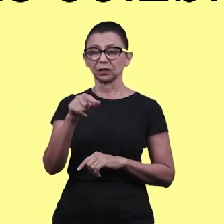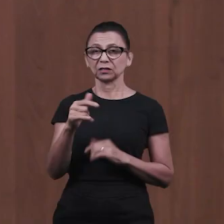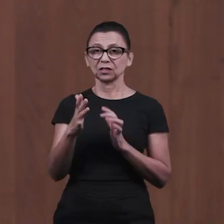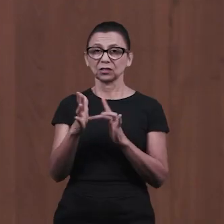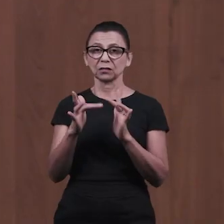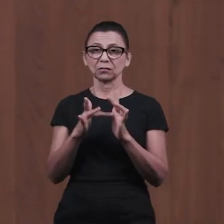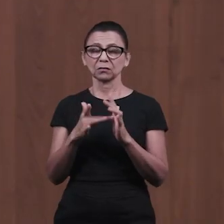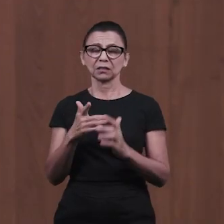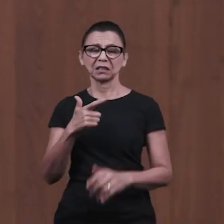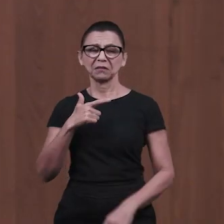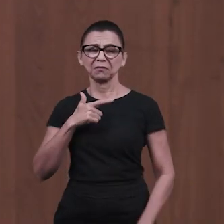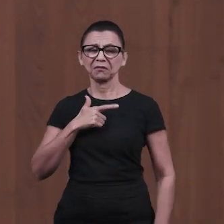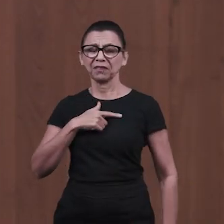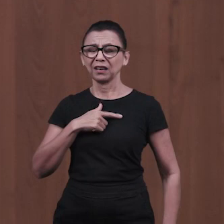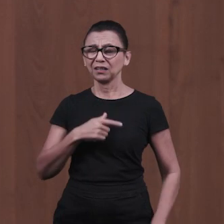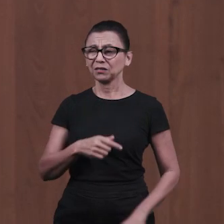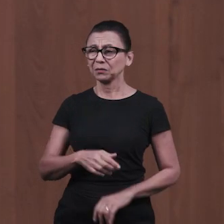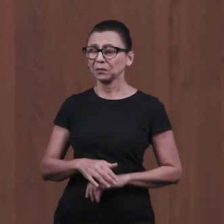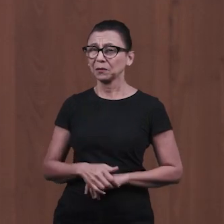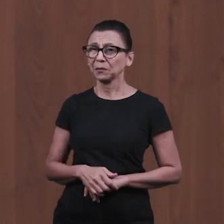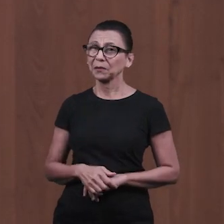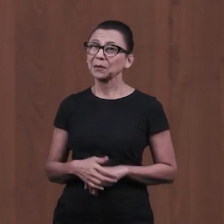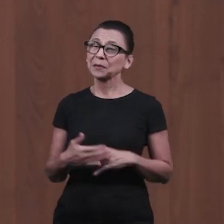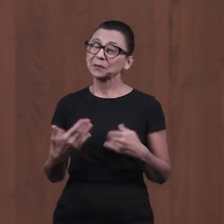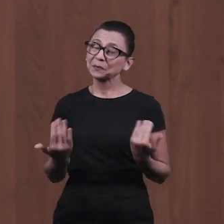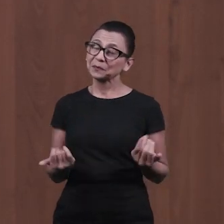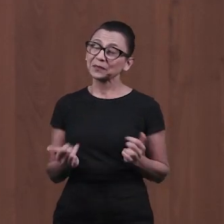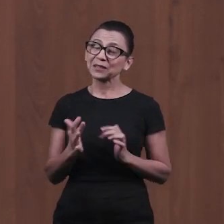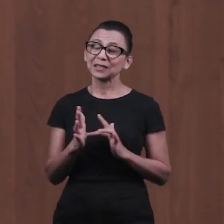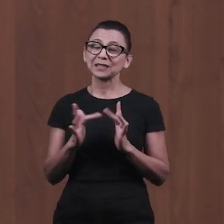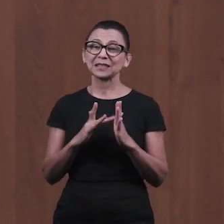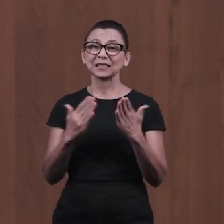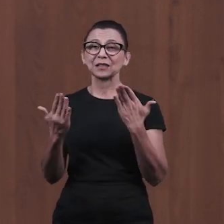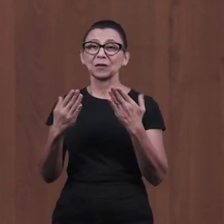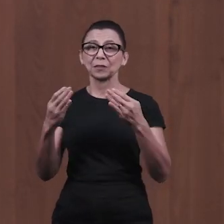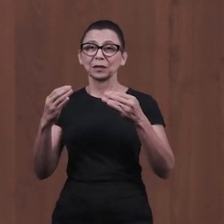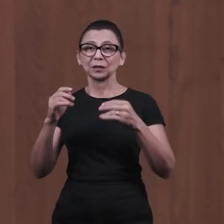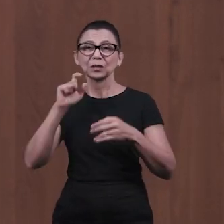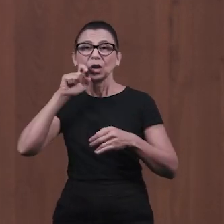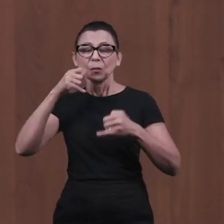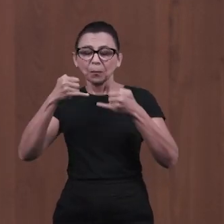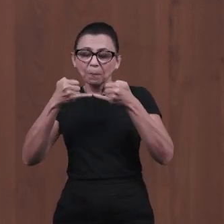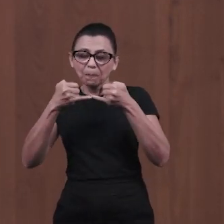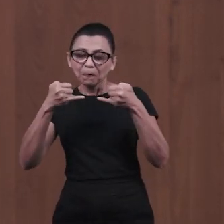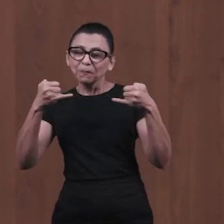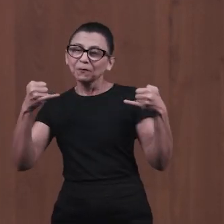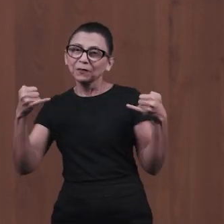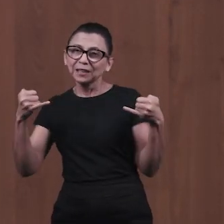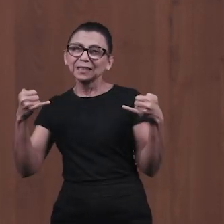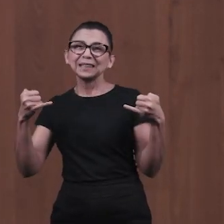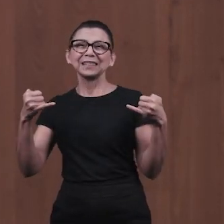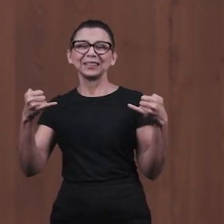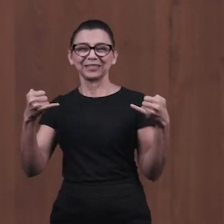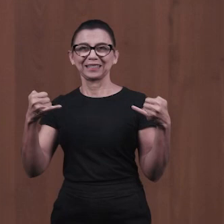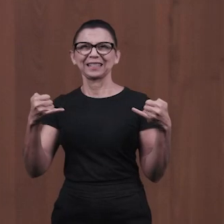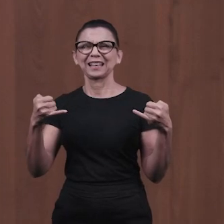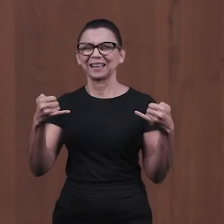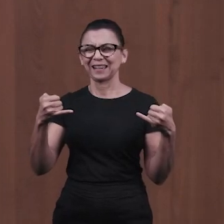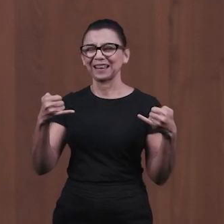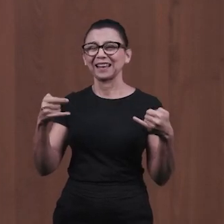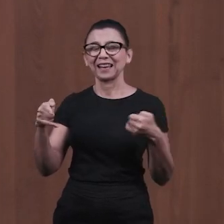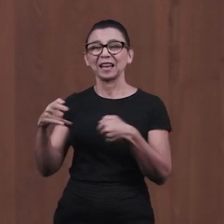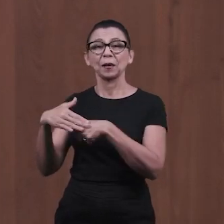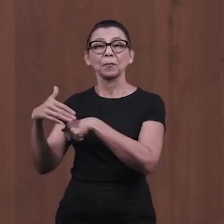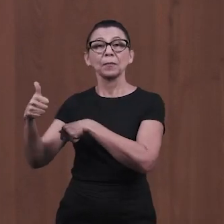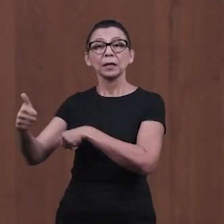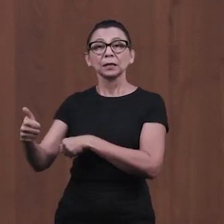beauté. Il n'avait pas d'apparence sur lui pour qu'on le désire. C'est pour cela que Jésus a comparé avec le pain sans levain. Le pain sans levain, c'est